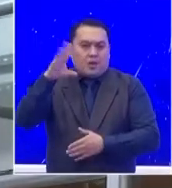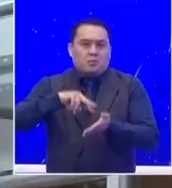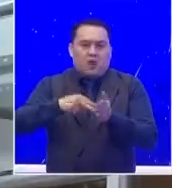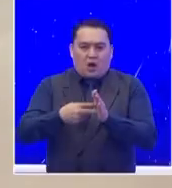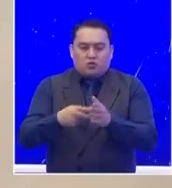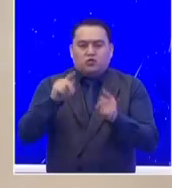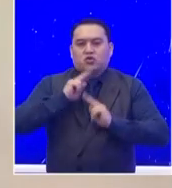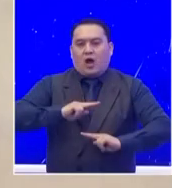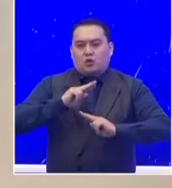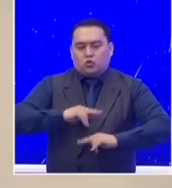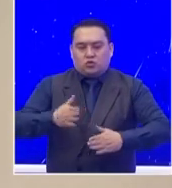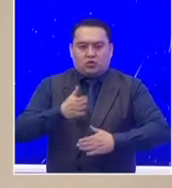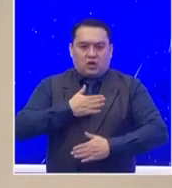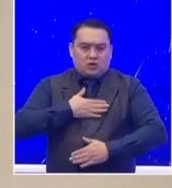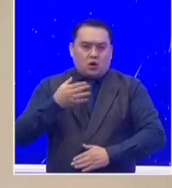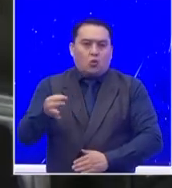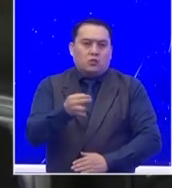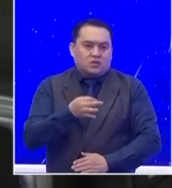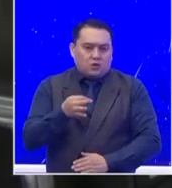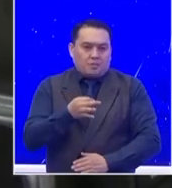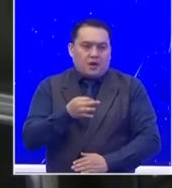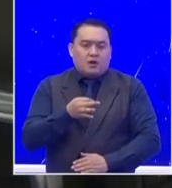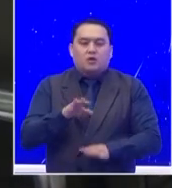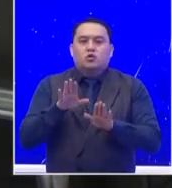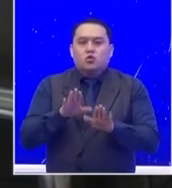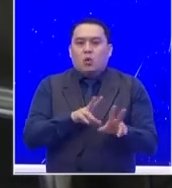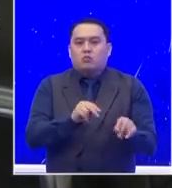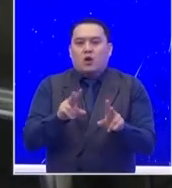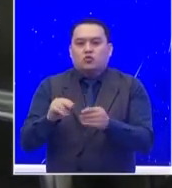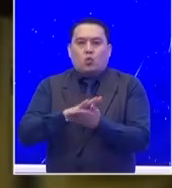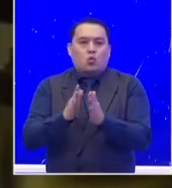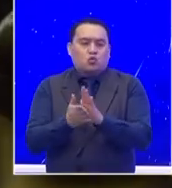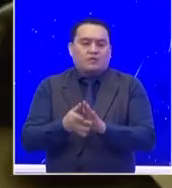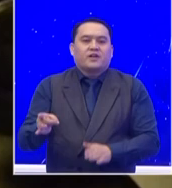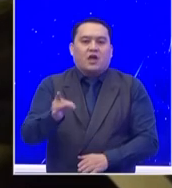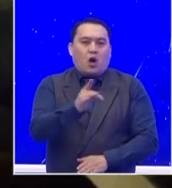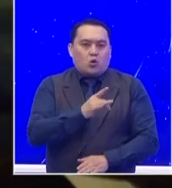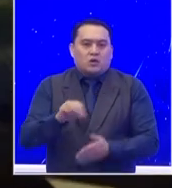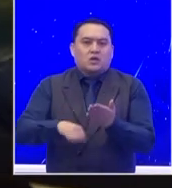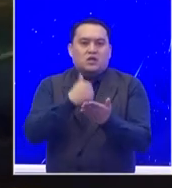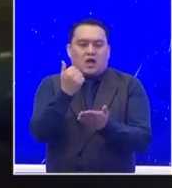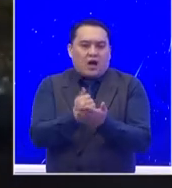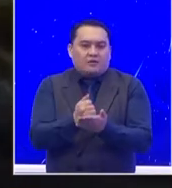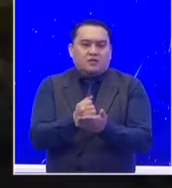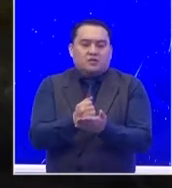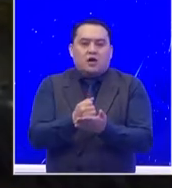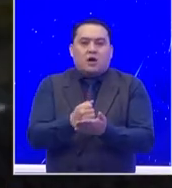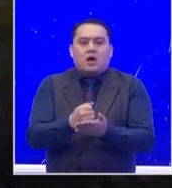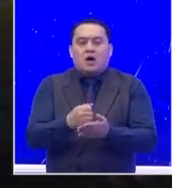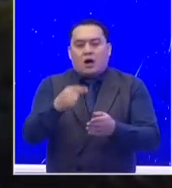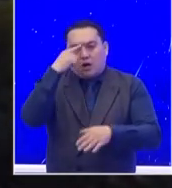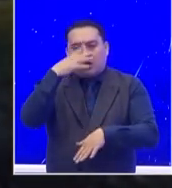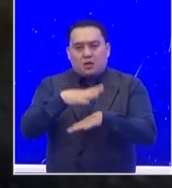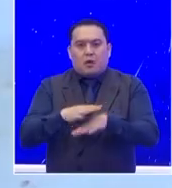планируют тесно сотрудничать с Алматинской областью. Не только за благоприятные условия в регионе, главное – за отдельный подход